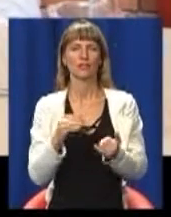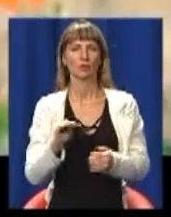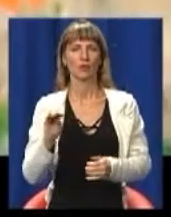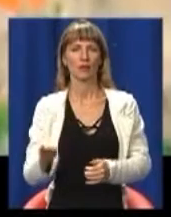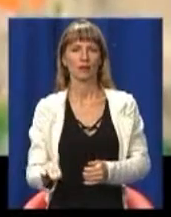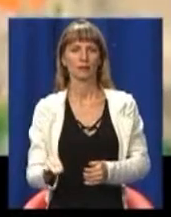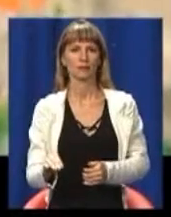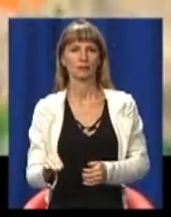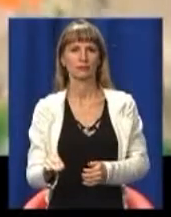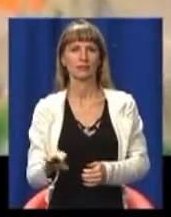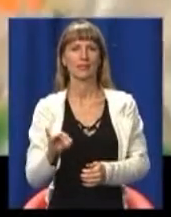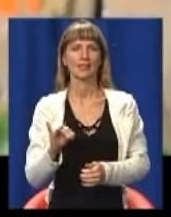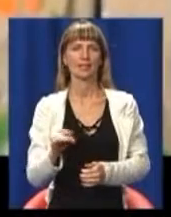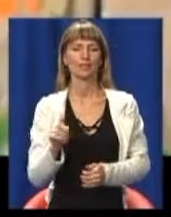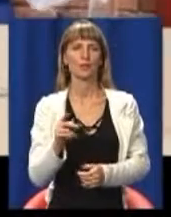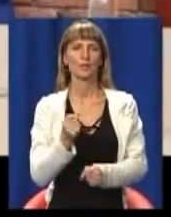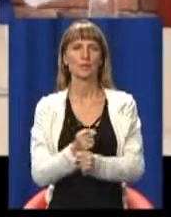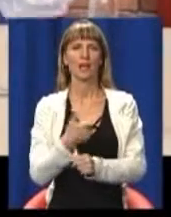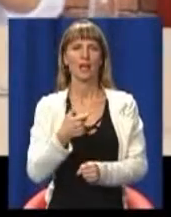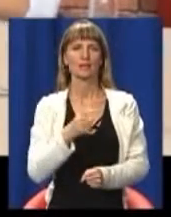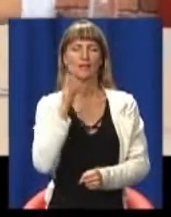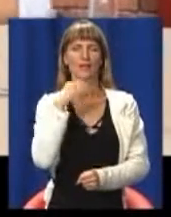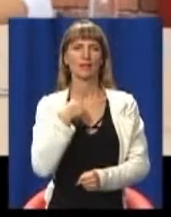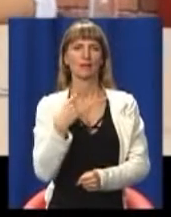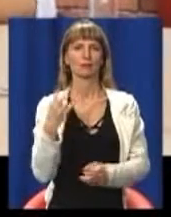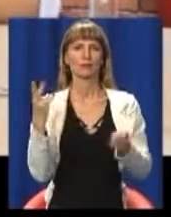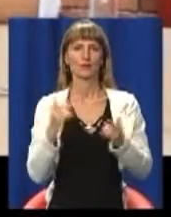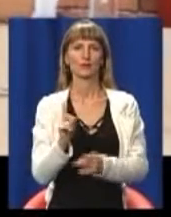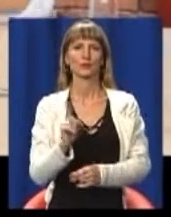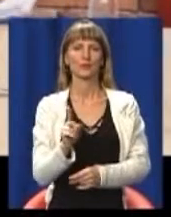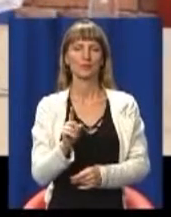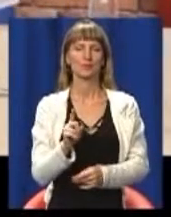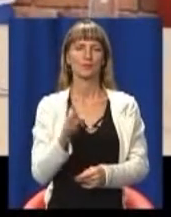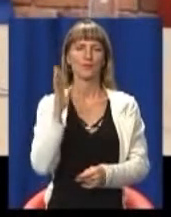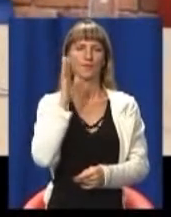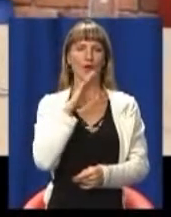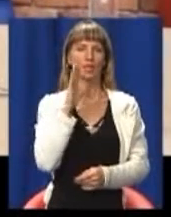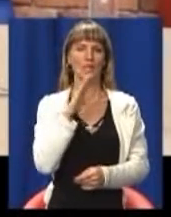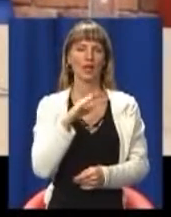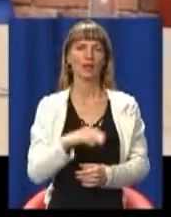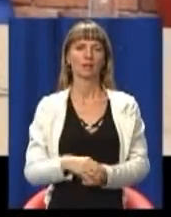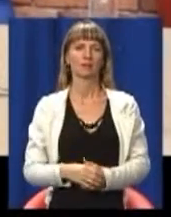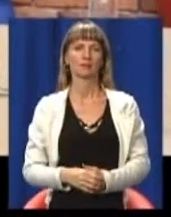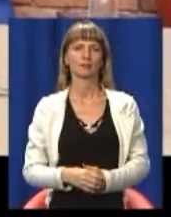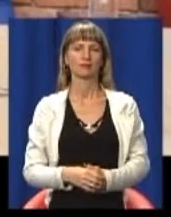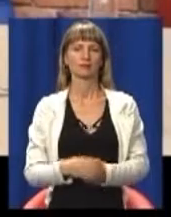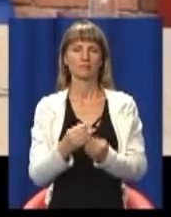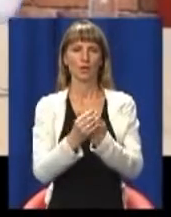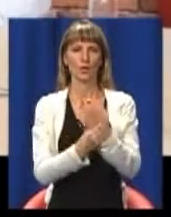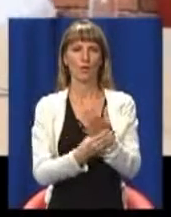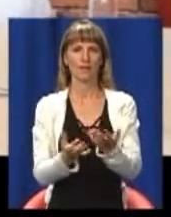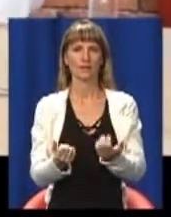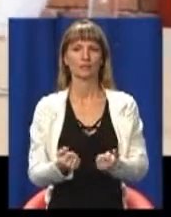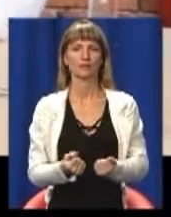І для того, щоб зробити газовану воду, нам, по-перше, потрібно що? Ну, власне, вода, так? Одягайте рукавички.